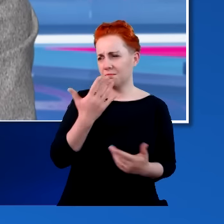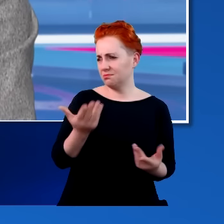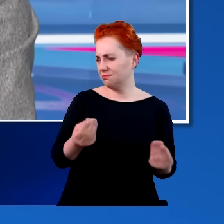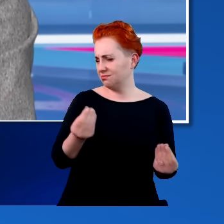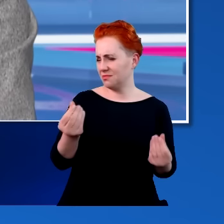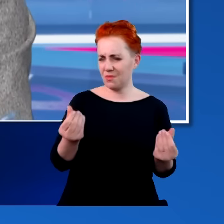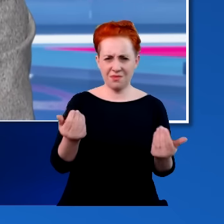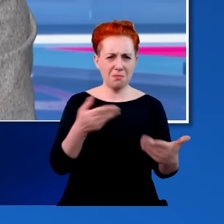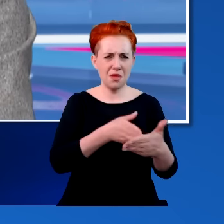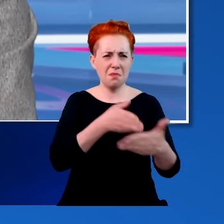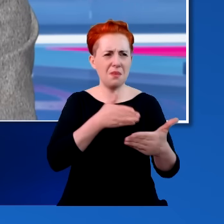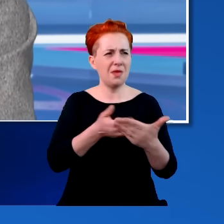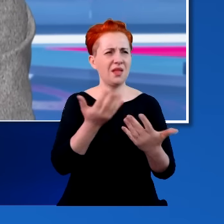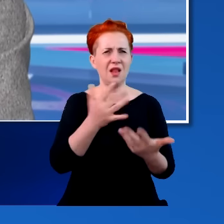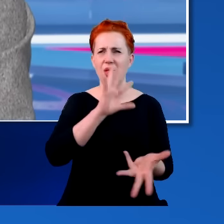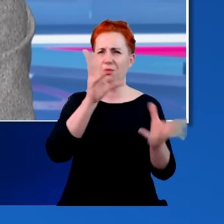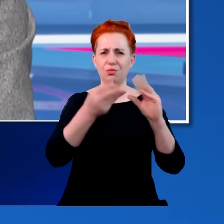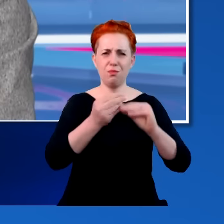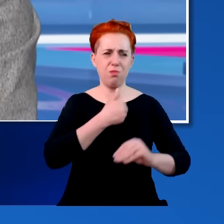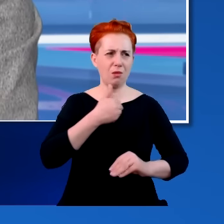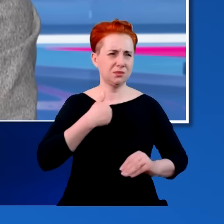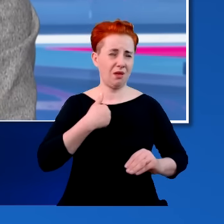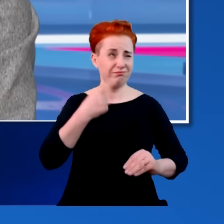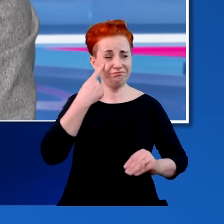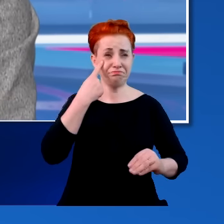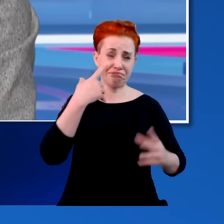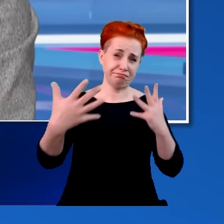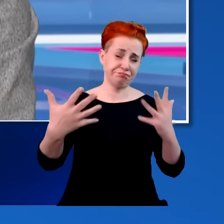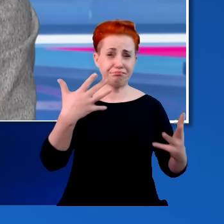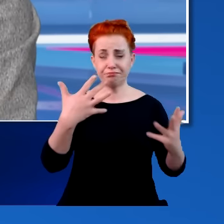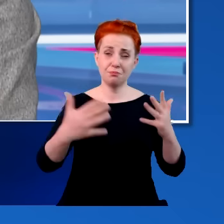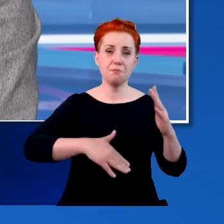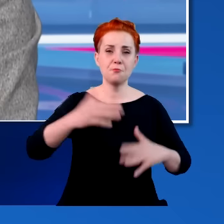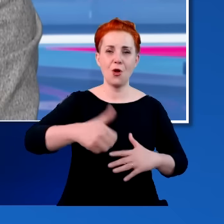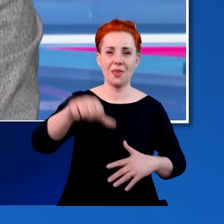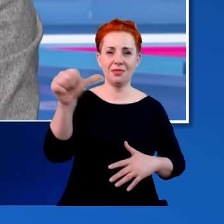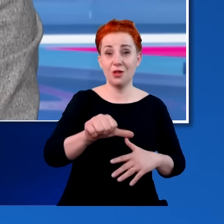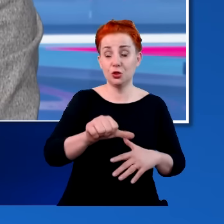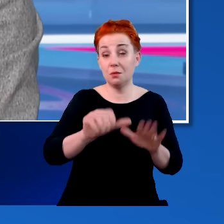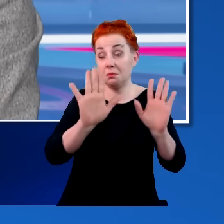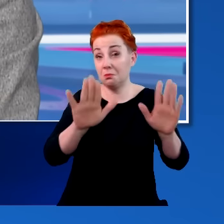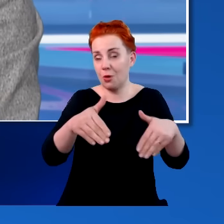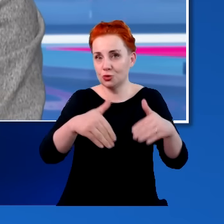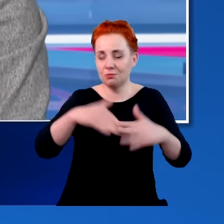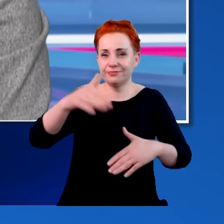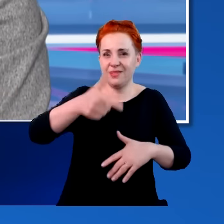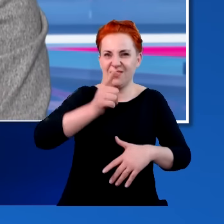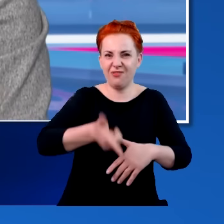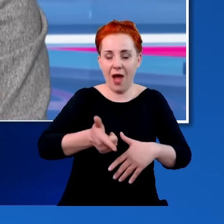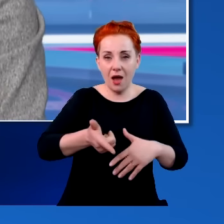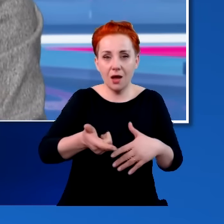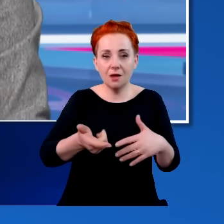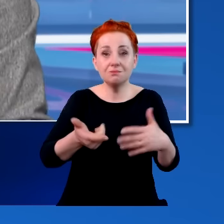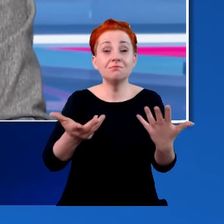tych blokad i tych strajków w różnych częściach Polski to już pewno było ponad 1000, a być może nawet i ponad 2000.